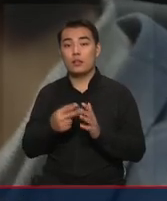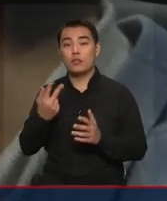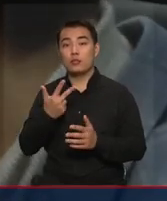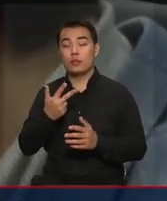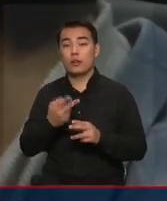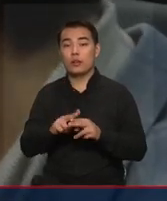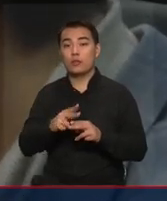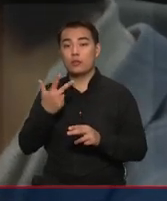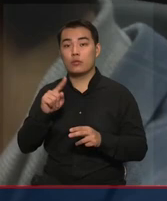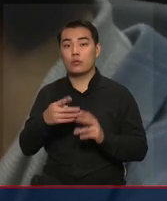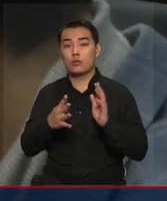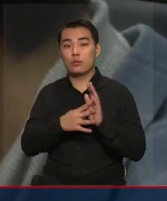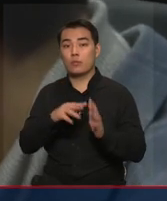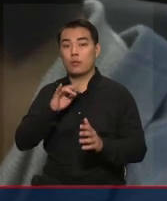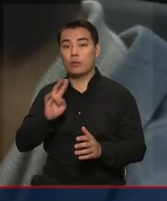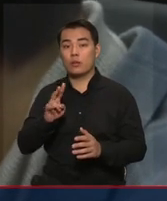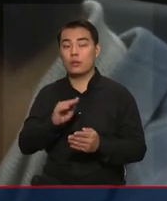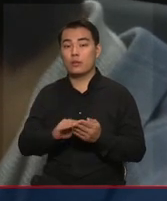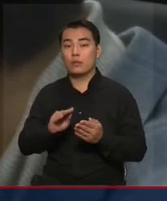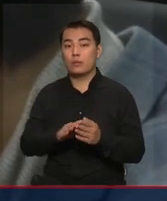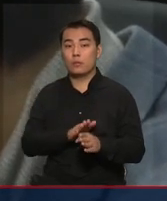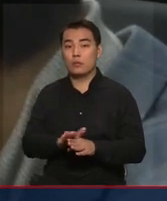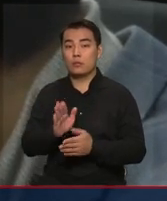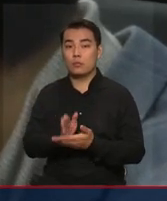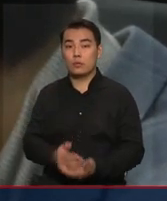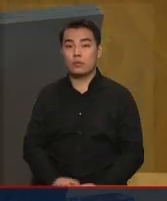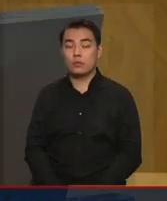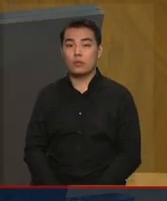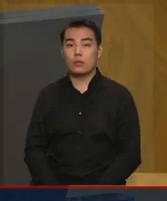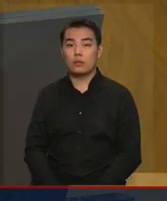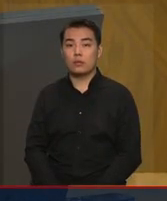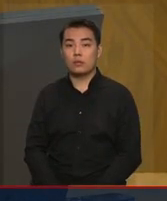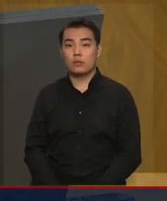кезеңде 3,9 миллион адам қамтылмақ.